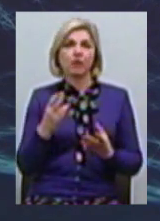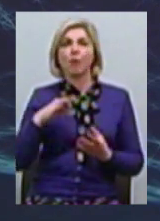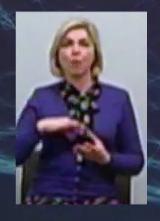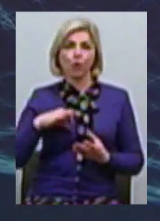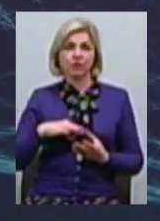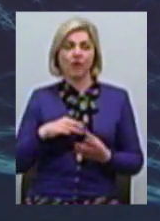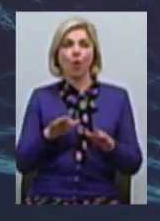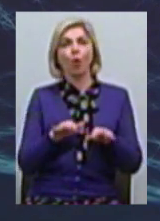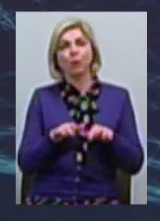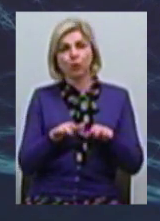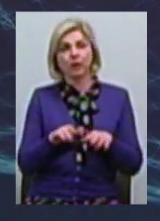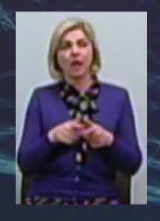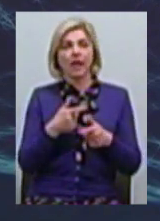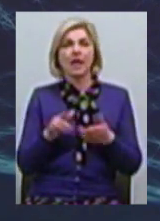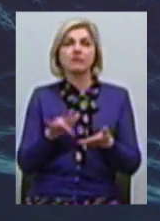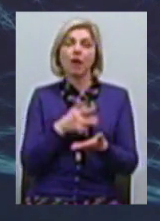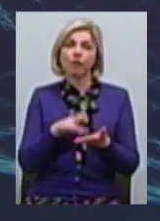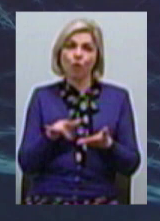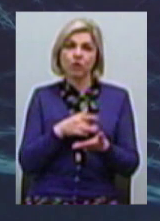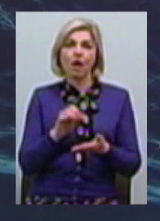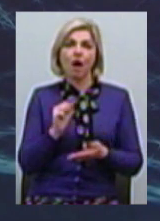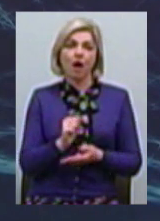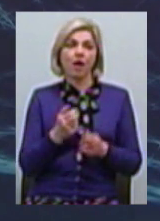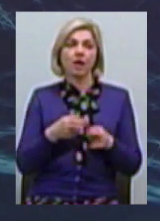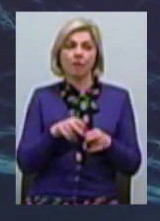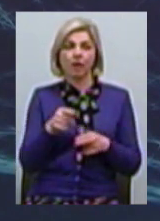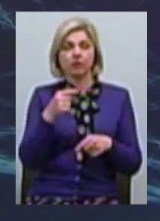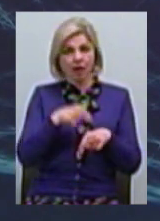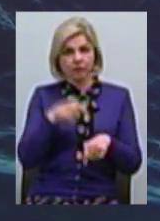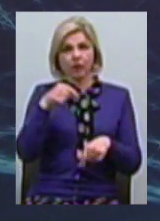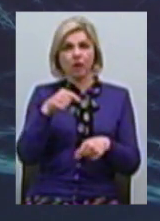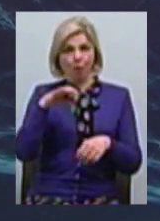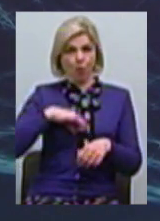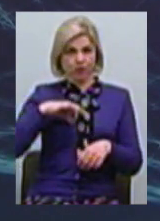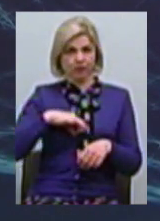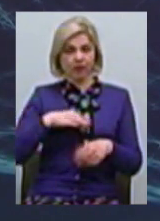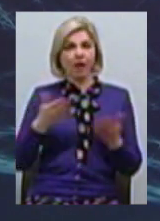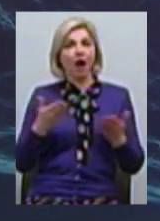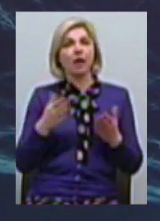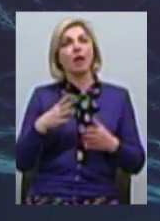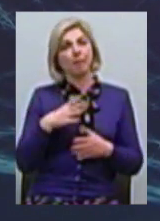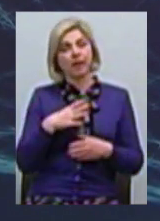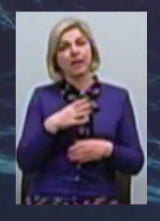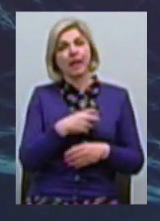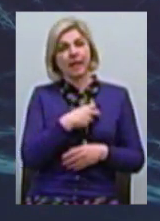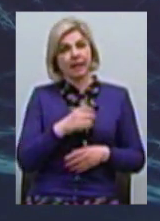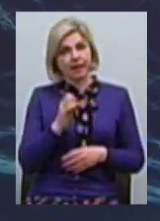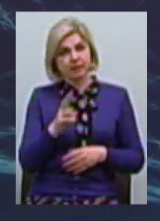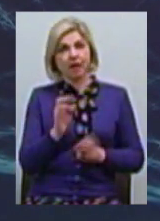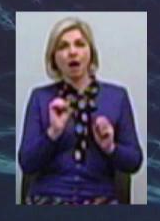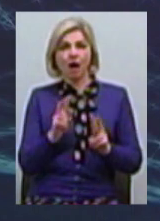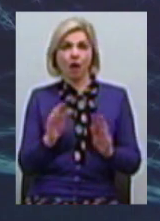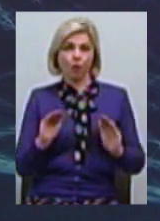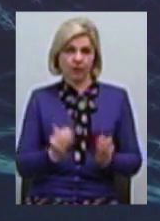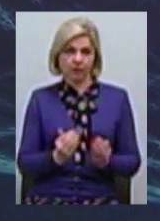допустим, компьютеров или смартфонов, а именно осведомленного пользования. То есть какие могут быть риски и как мы можем их минимизировать.